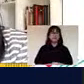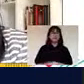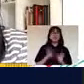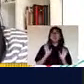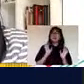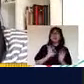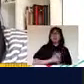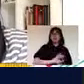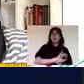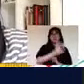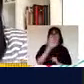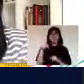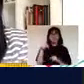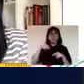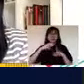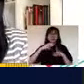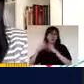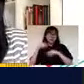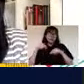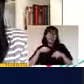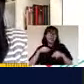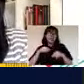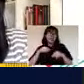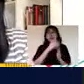bahas, ini yang kurang lebih menjadi